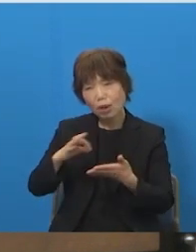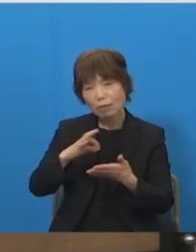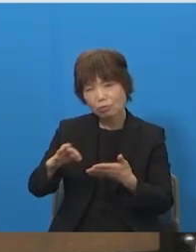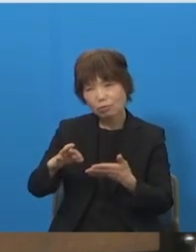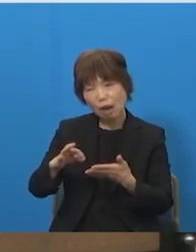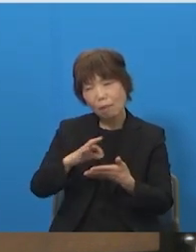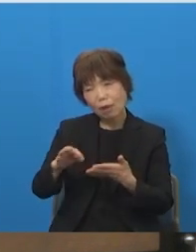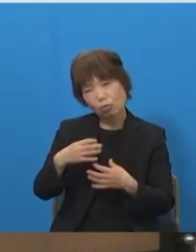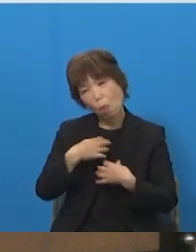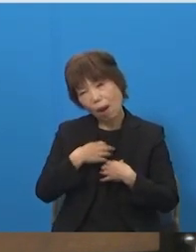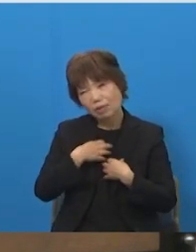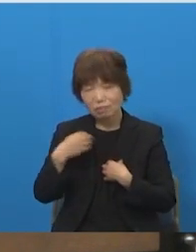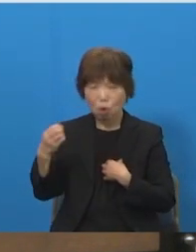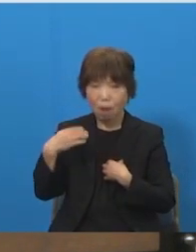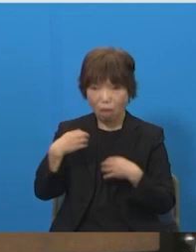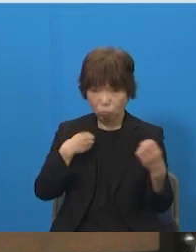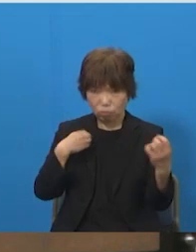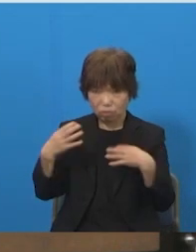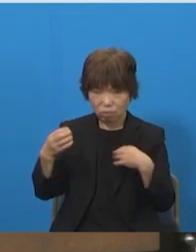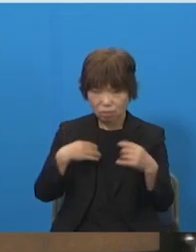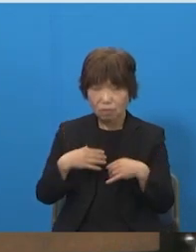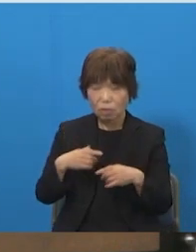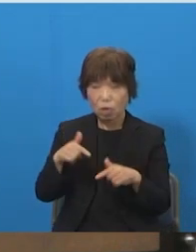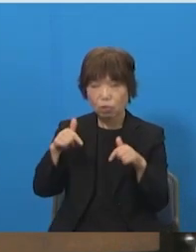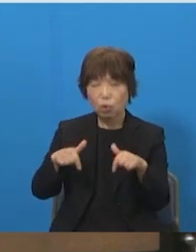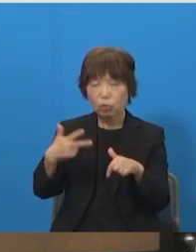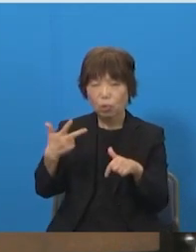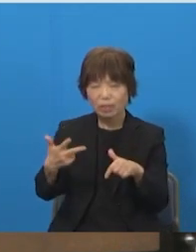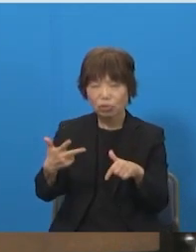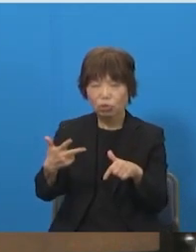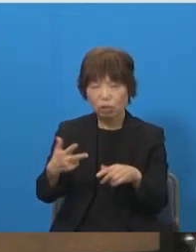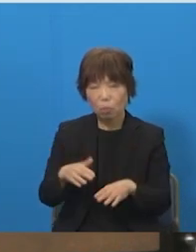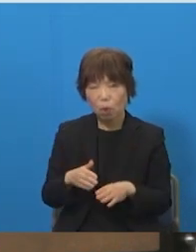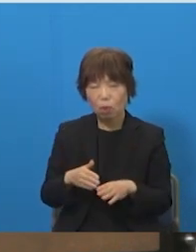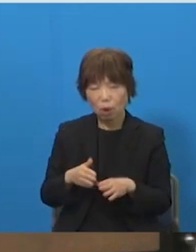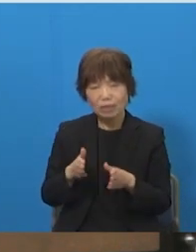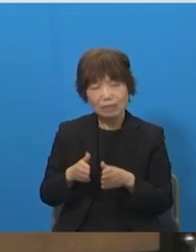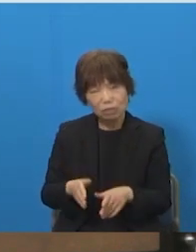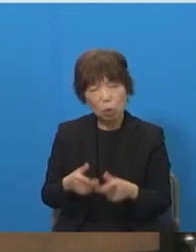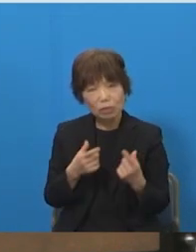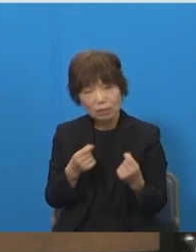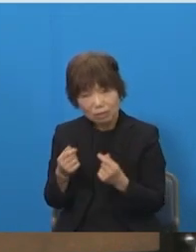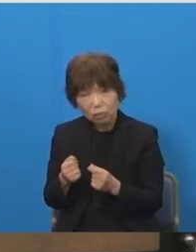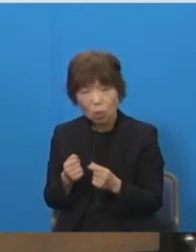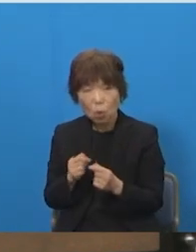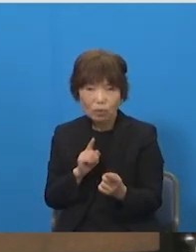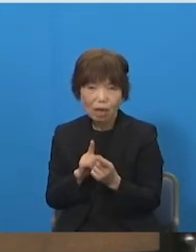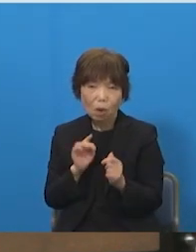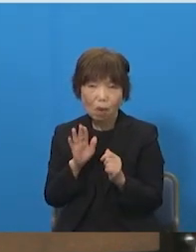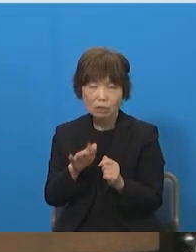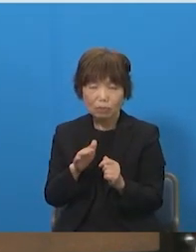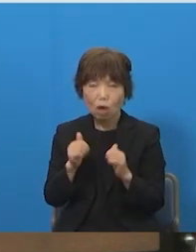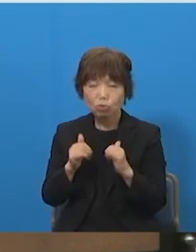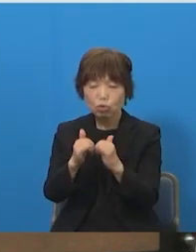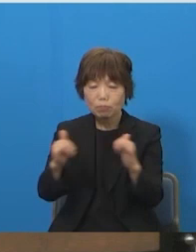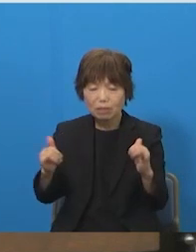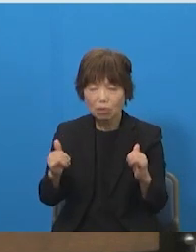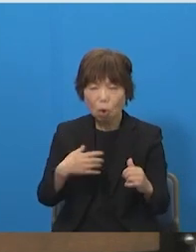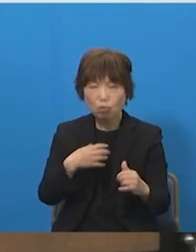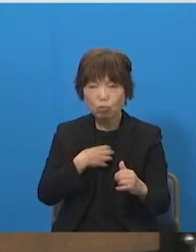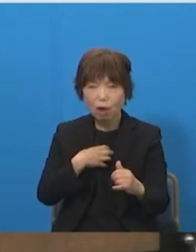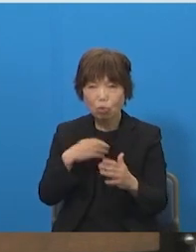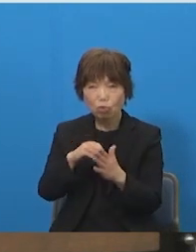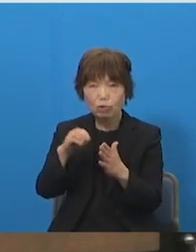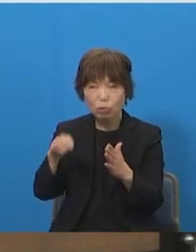てきています。京都市としても慎重に対処しておられますが、住民の不安を取り除くのも行政の仕事ではないでしょう